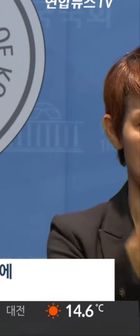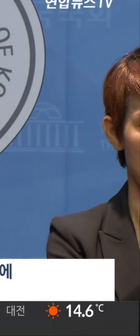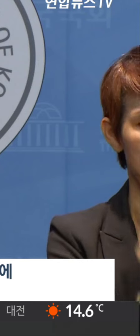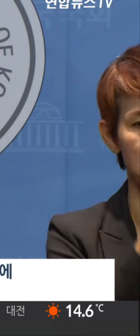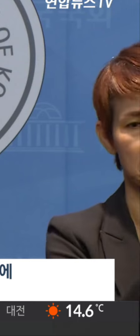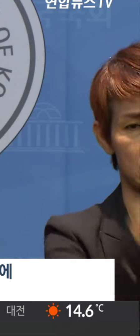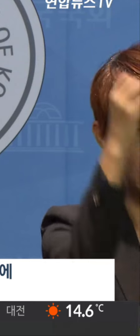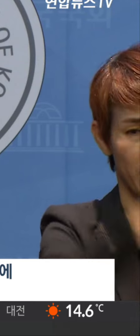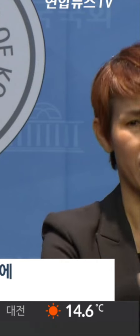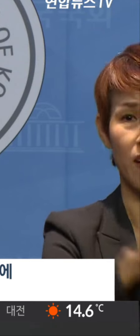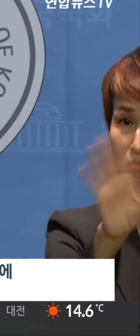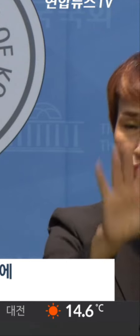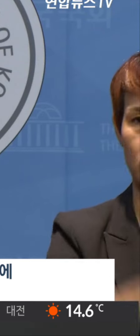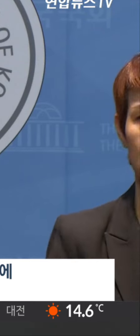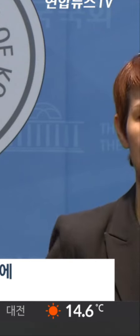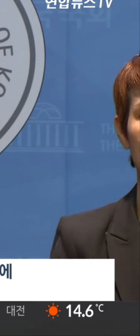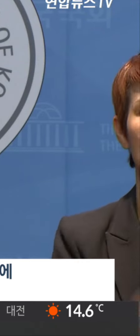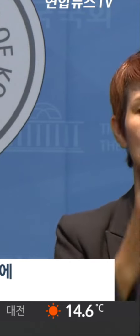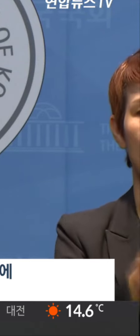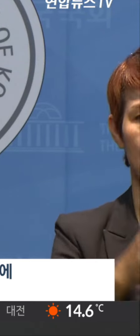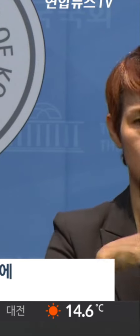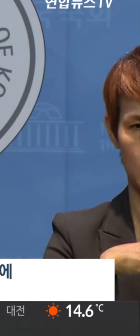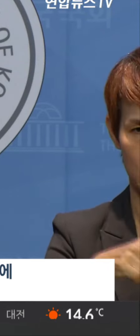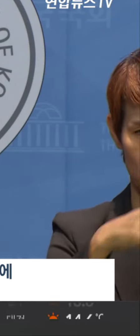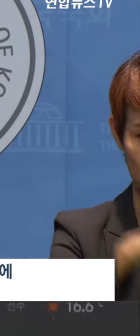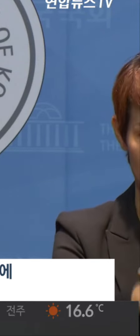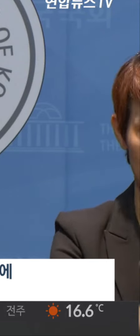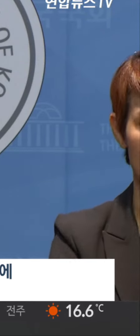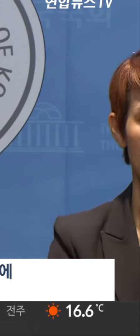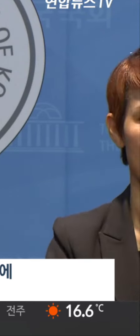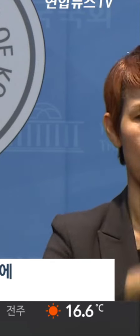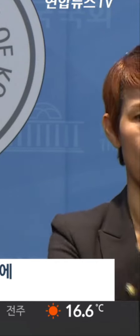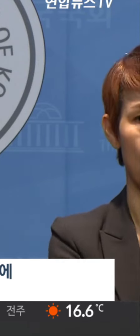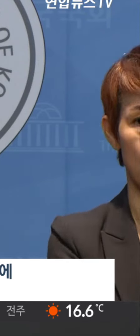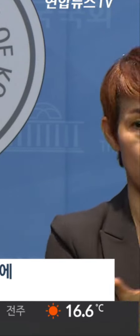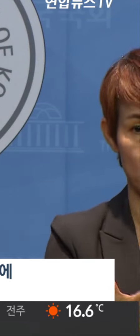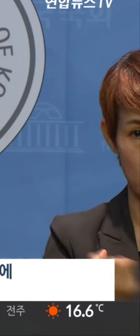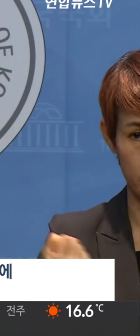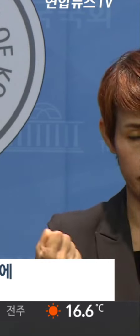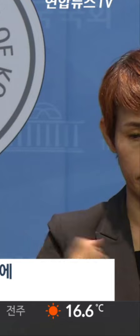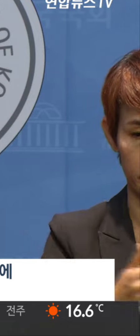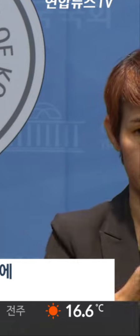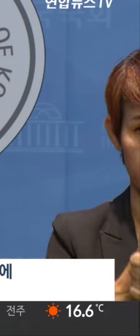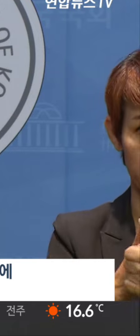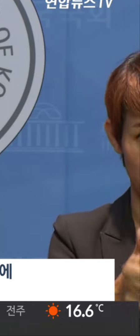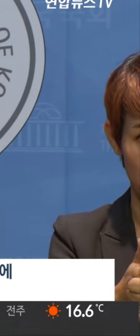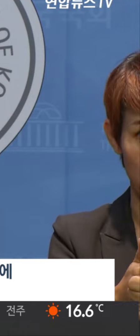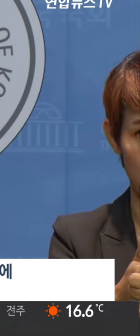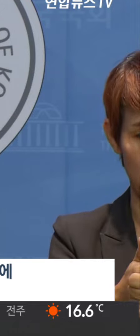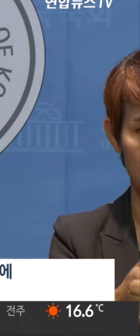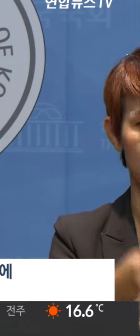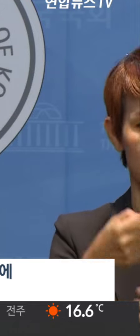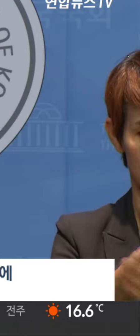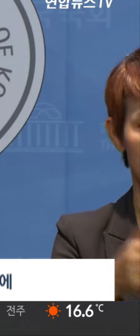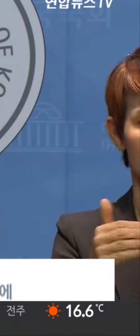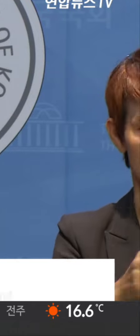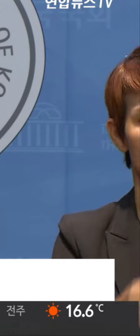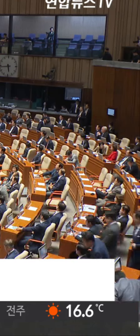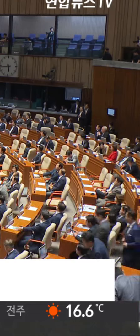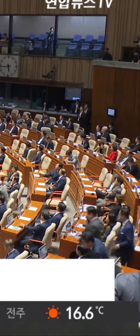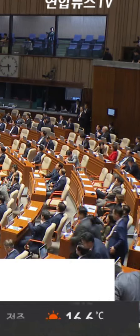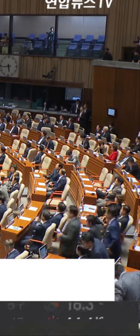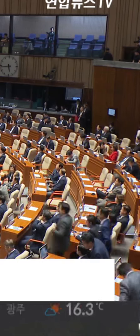거부가 아닌 법치주의와 삼권 분립의 원칙을 지키기 위한 책임 있는